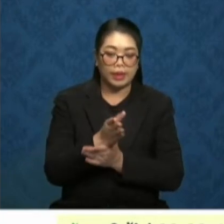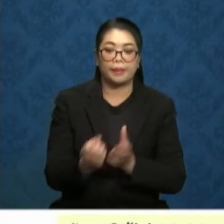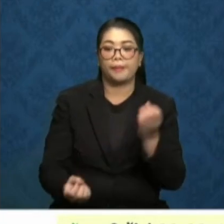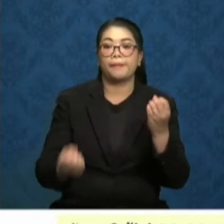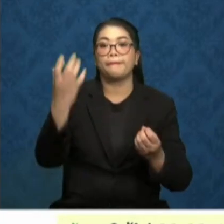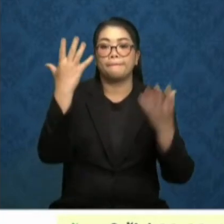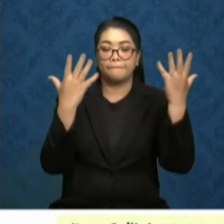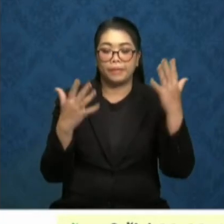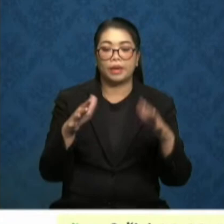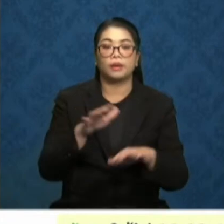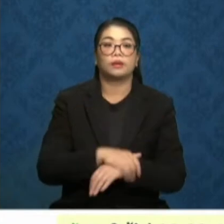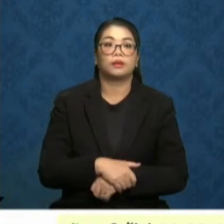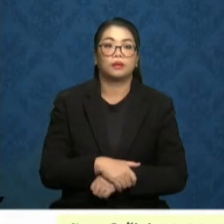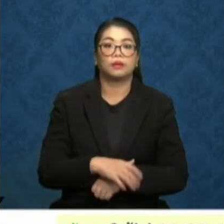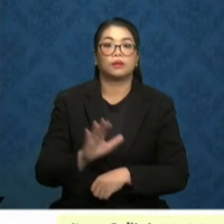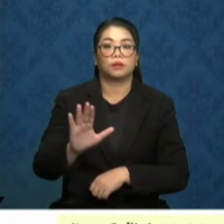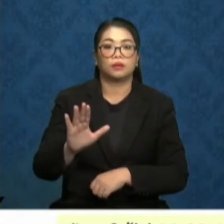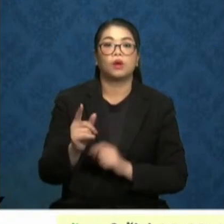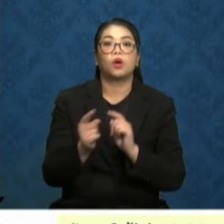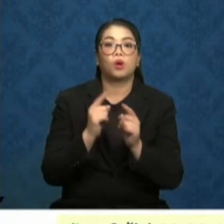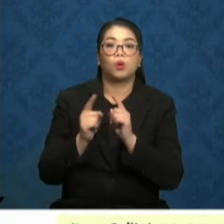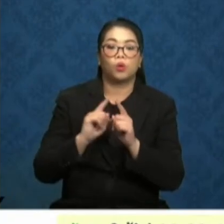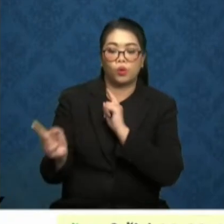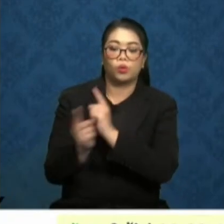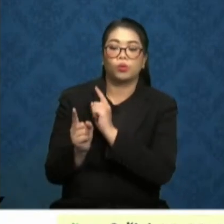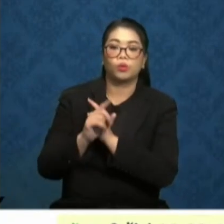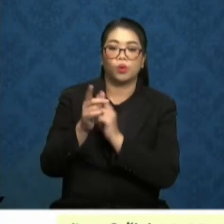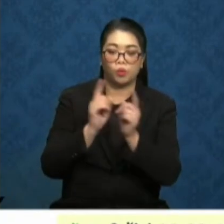งวน.เฮน เร็วมาคุากับพ